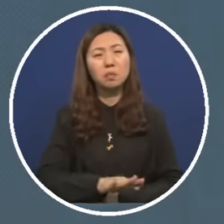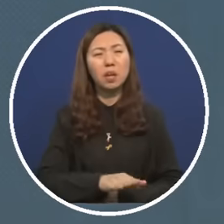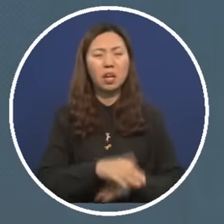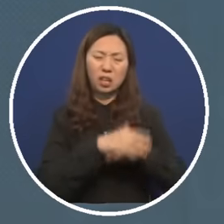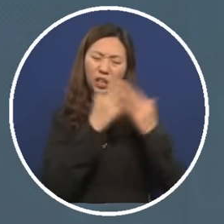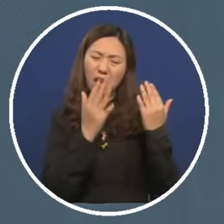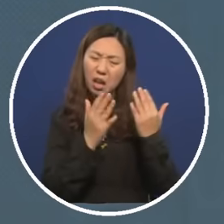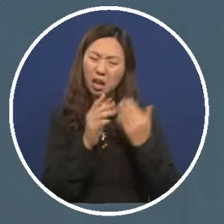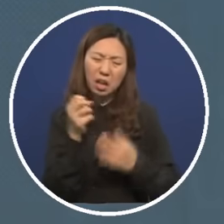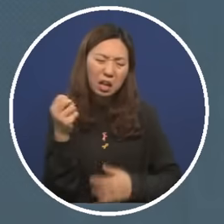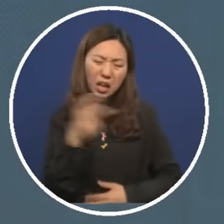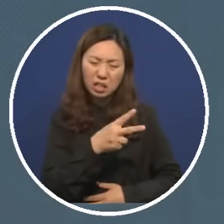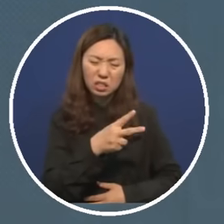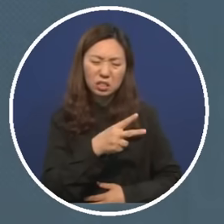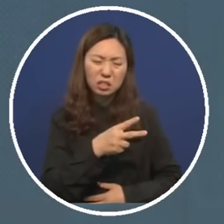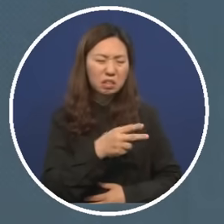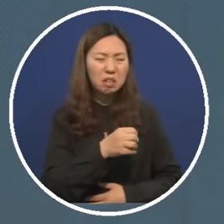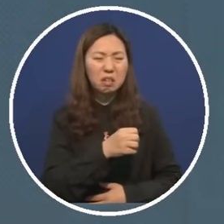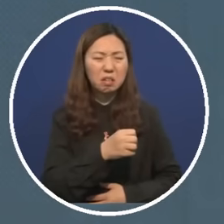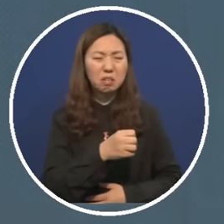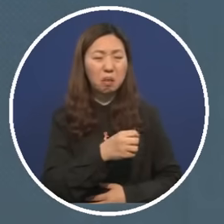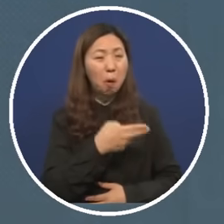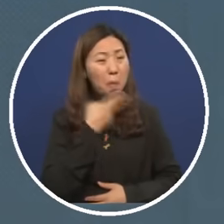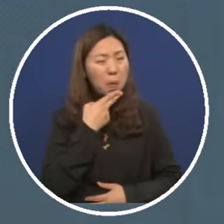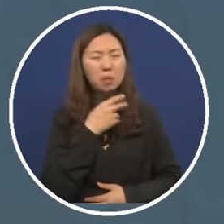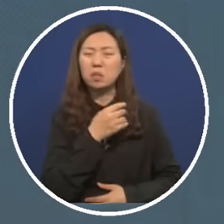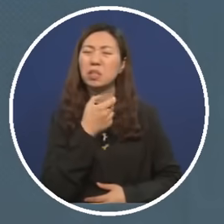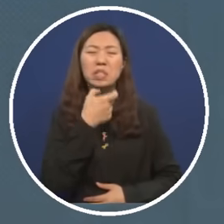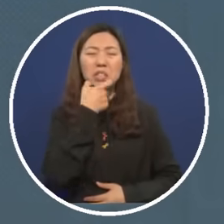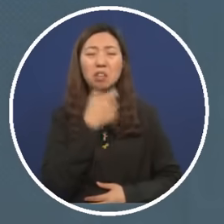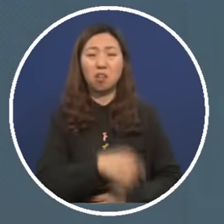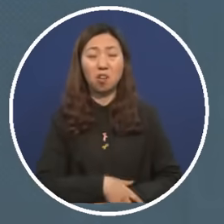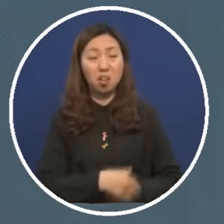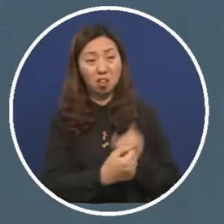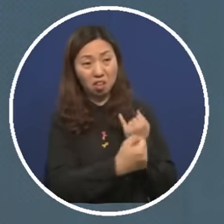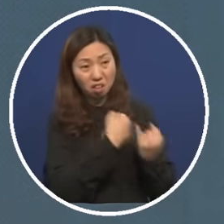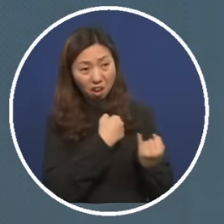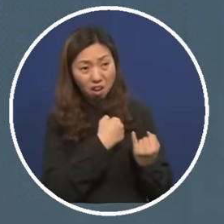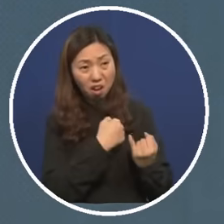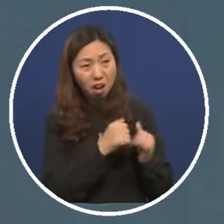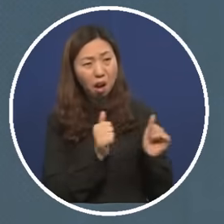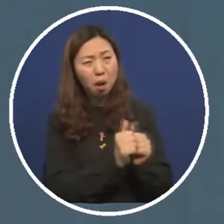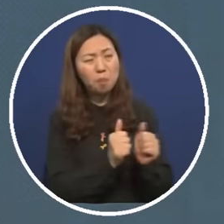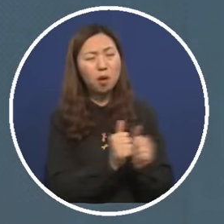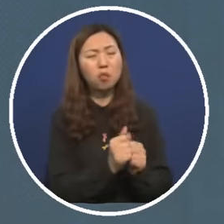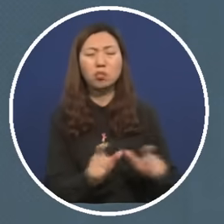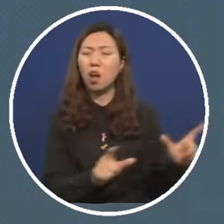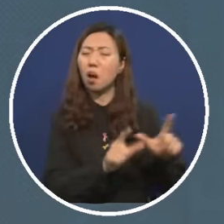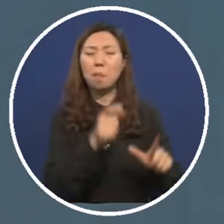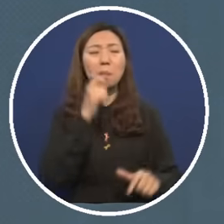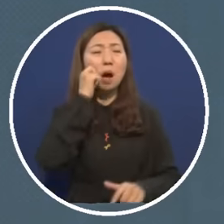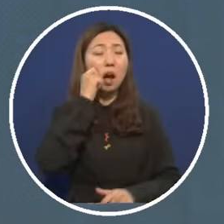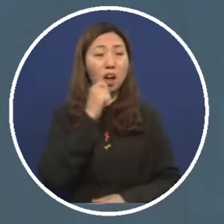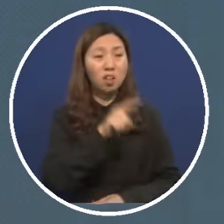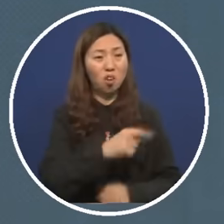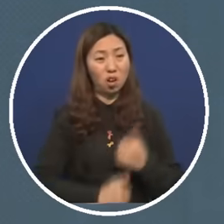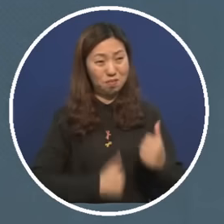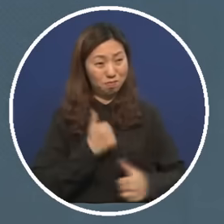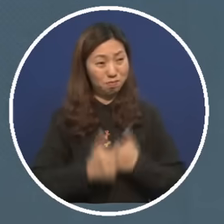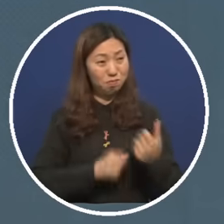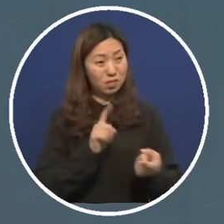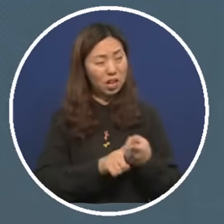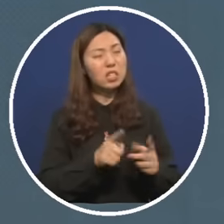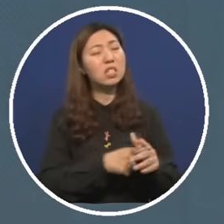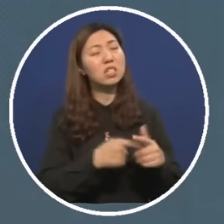다 앞으로 다시 안 해도 싫다. 어떻게 나를 때린 남자하고 내가 살 수 있겠어? 네가 성질이 나가 그럴 수 있다는